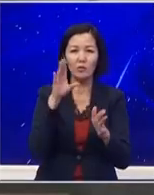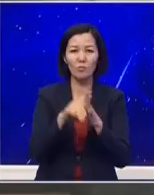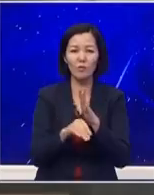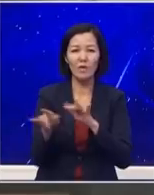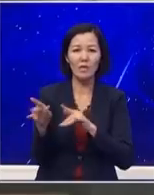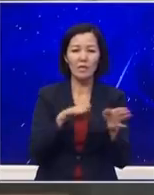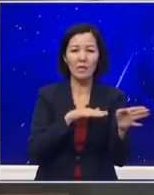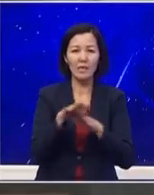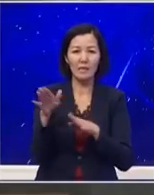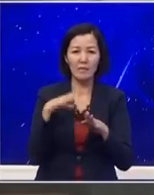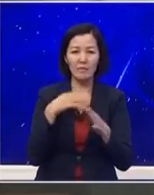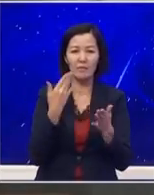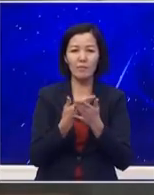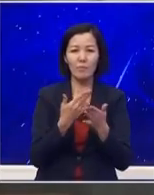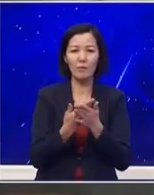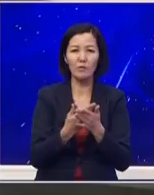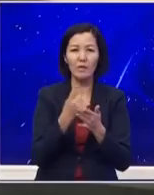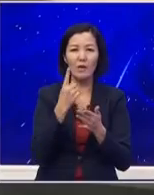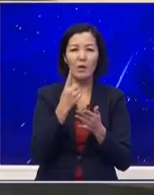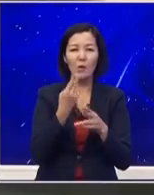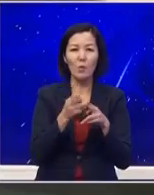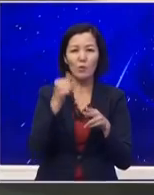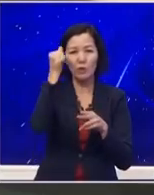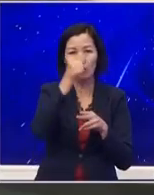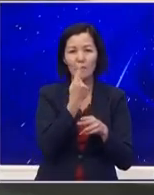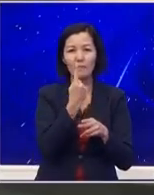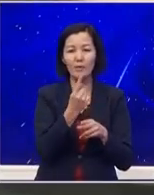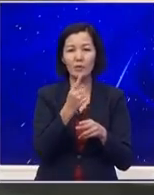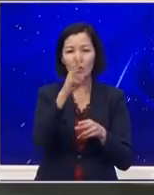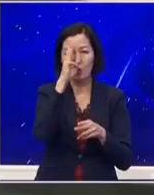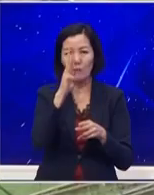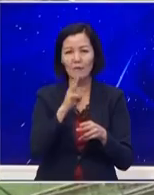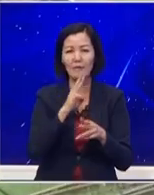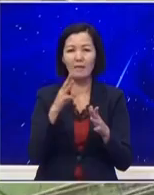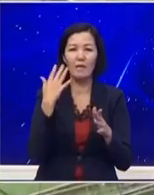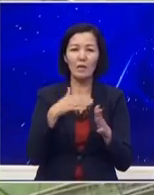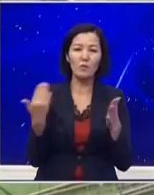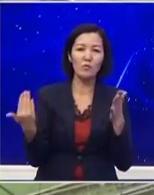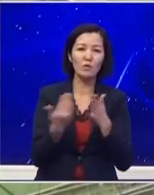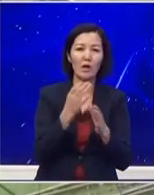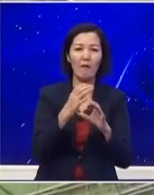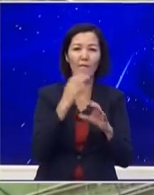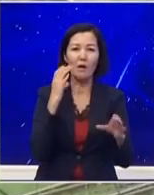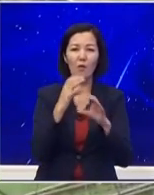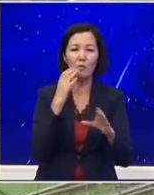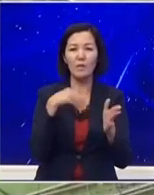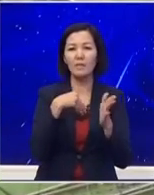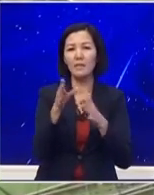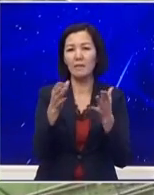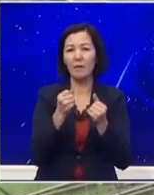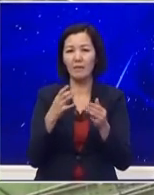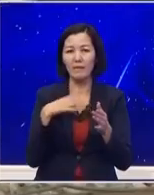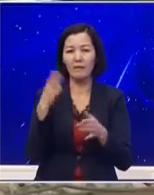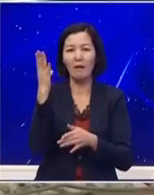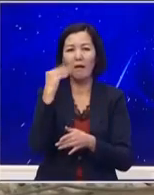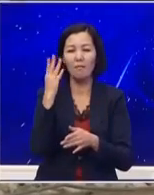бойынша шаралар атқарылып жатыр. Мұнымен қоса осы жылдың 1-90-ында 50 жаңа вагон сатып алынба. Олар